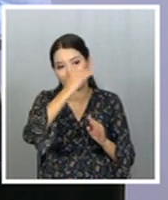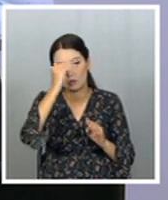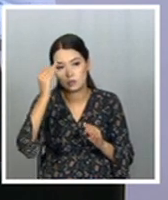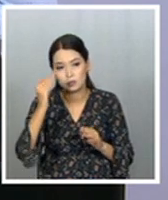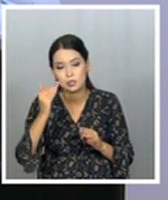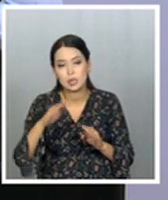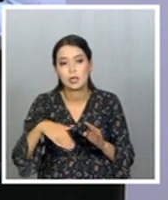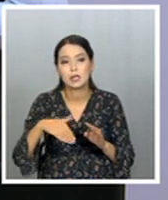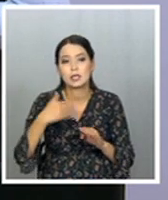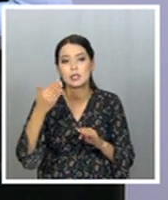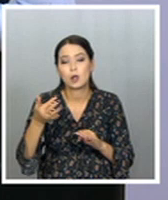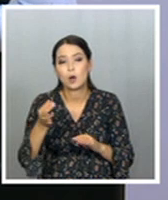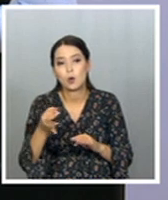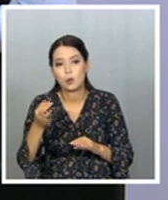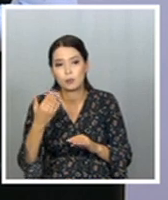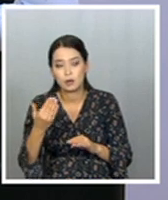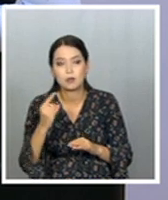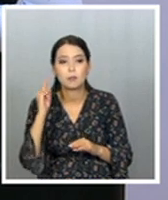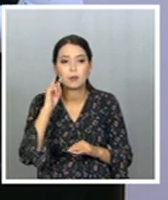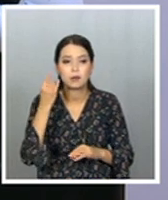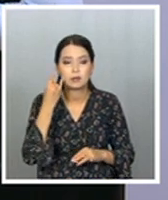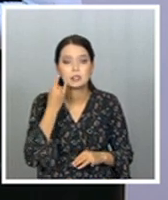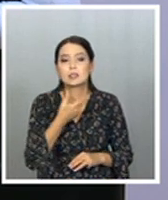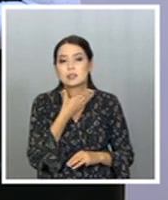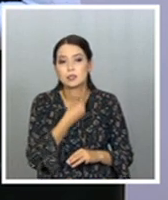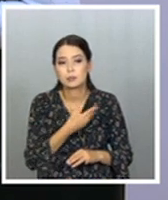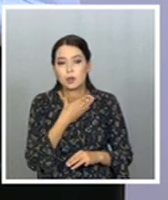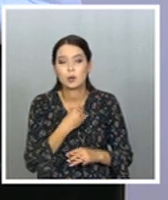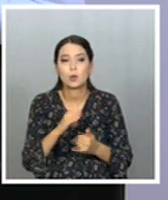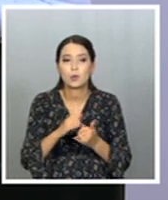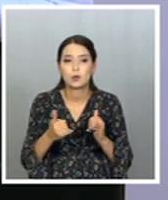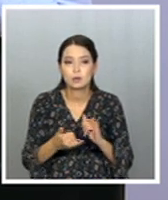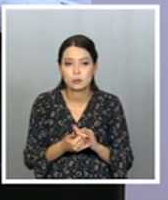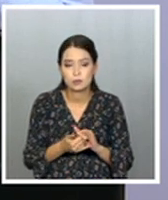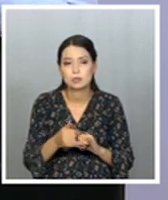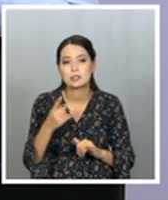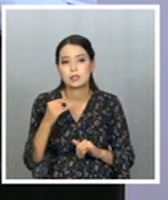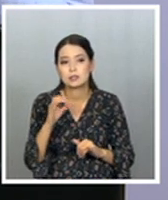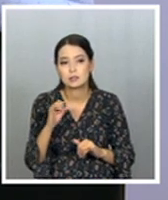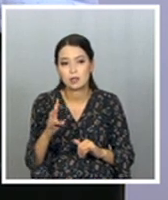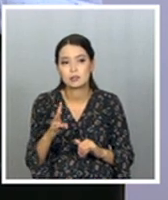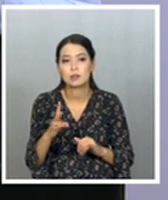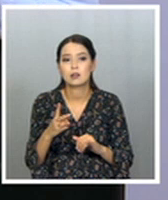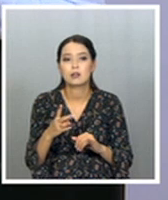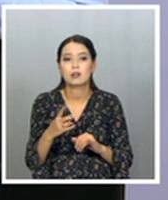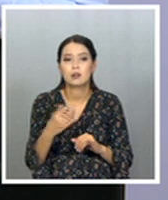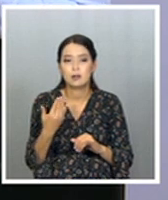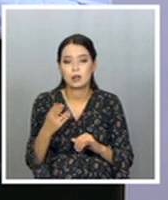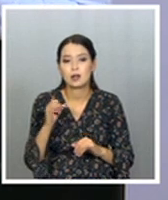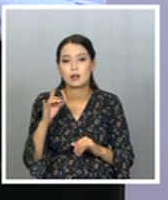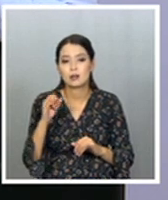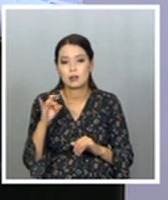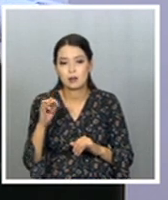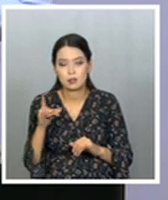Семей облысының Павлодар, Семей, Өскемен, Зайсан және Қарқаралы өздері